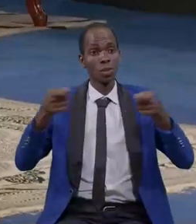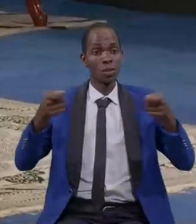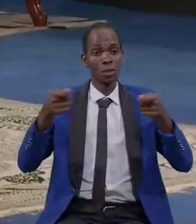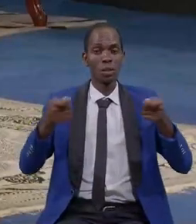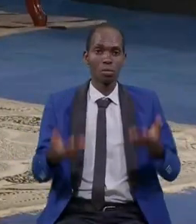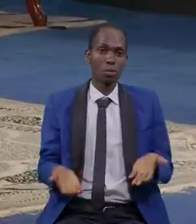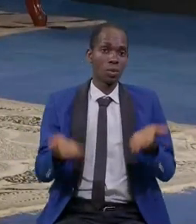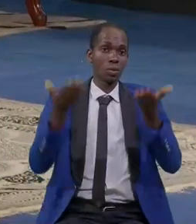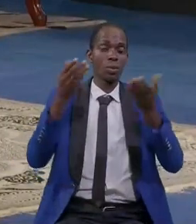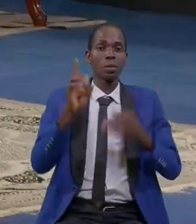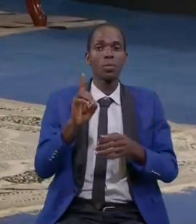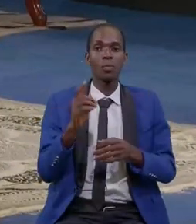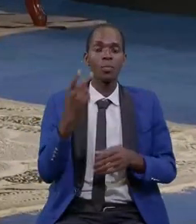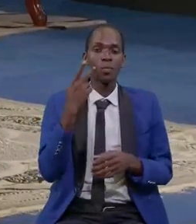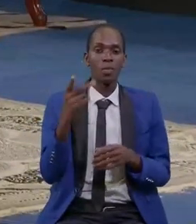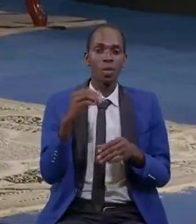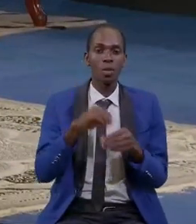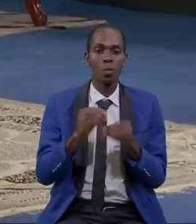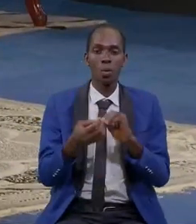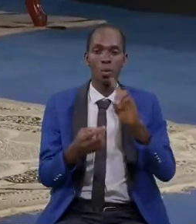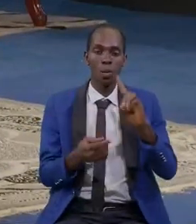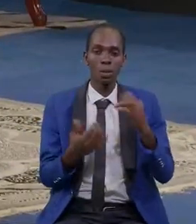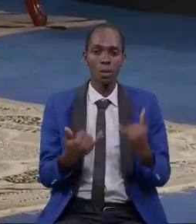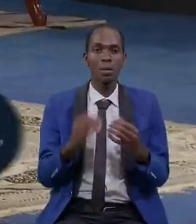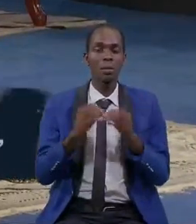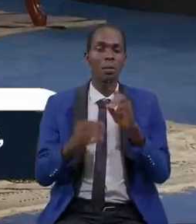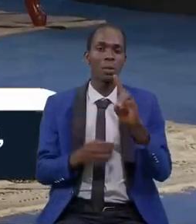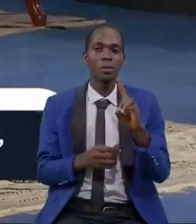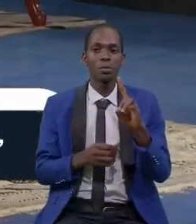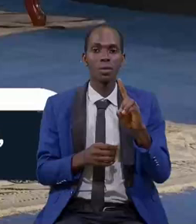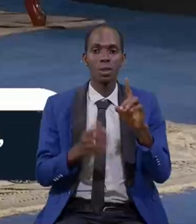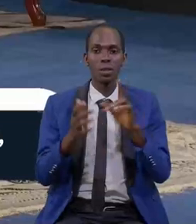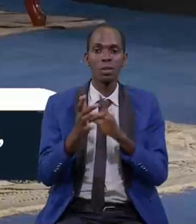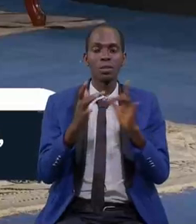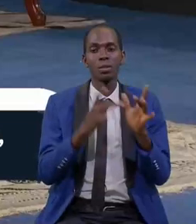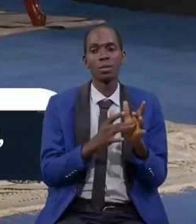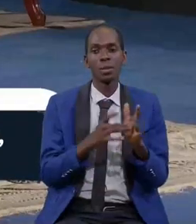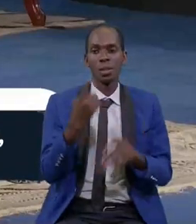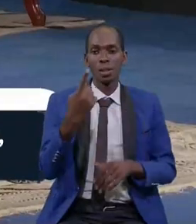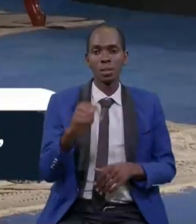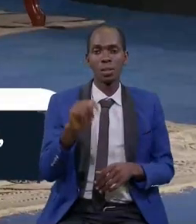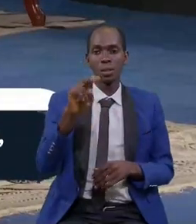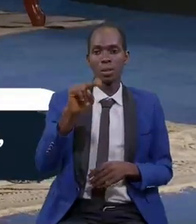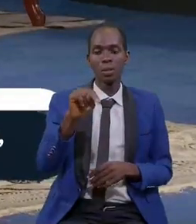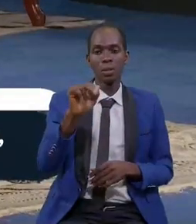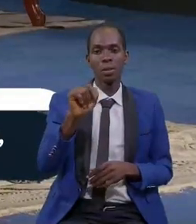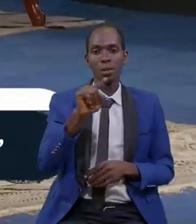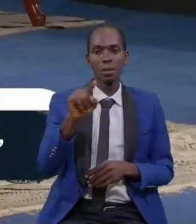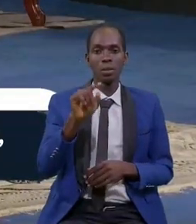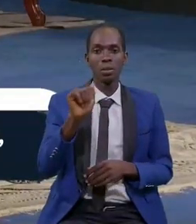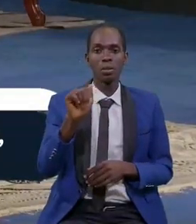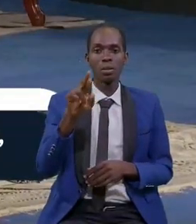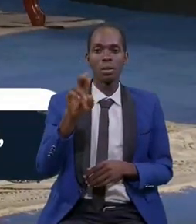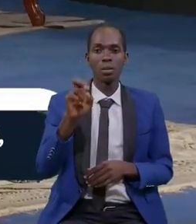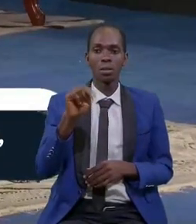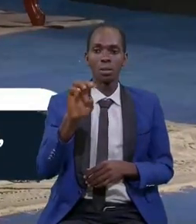régnera bientôt. Premier point maintenant, Jésus le Nazaréen, notre